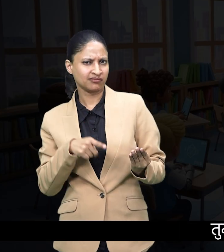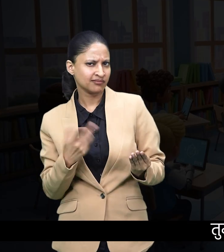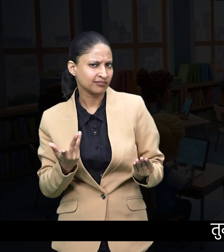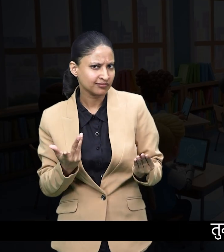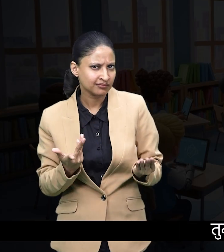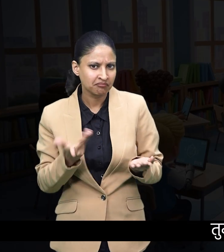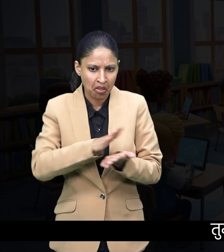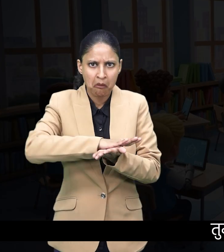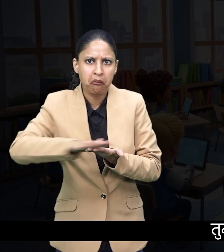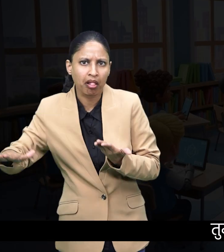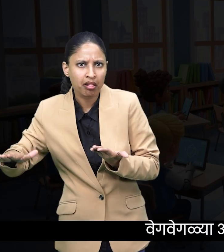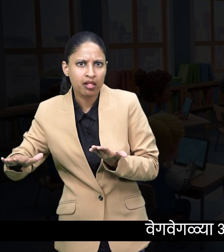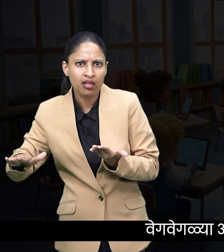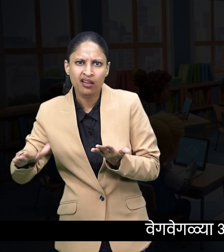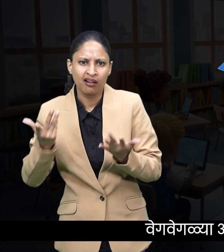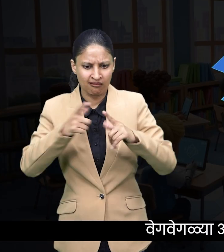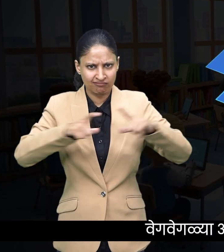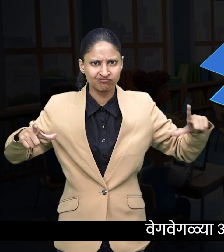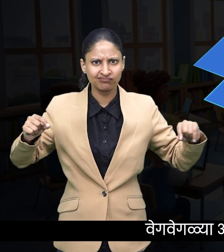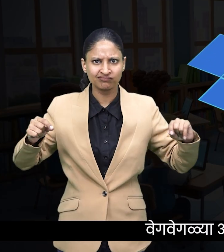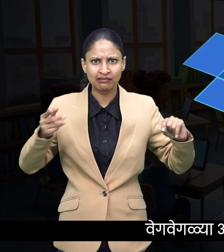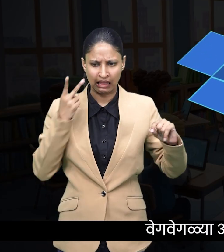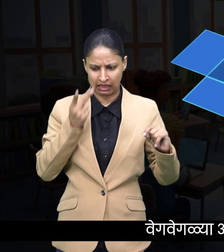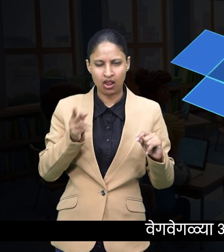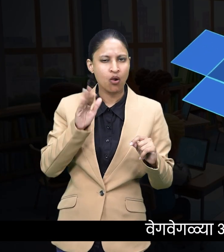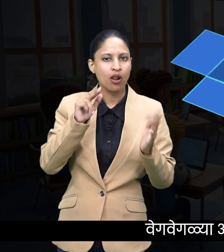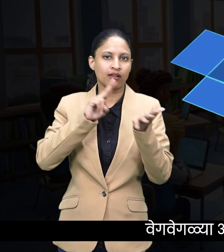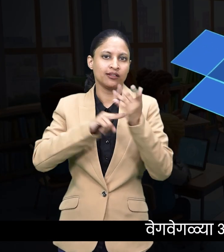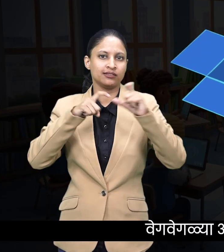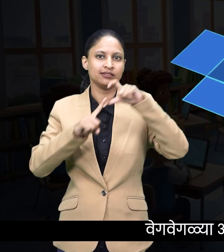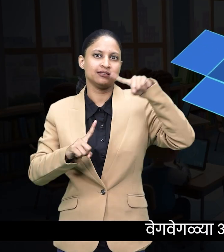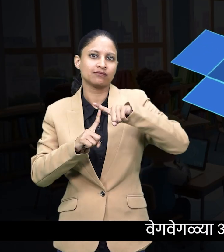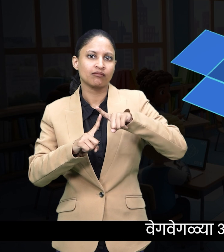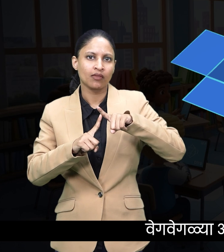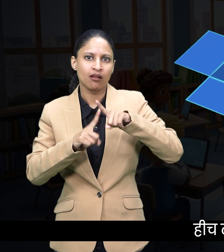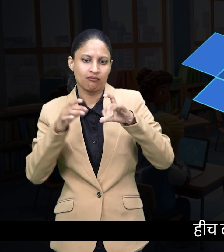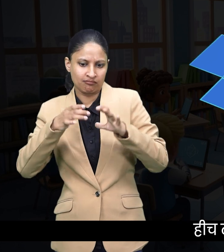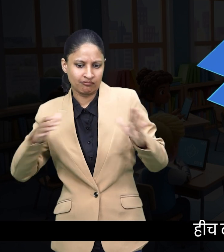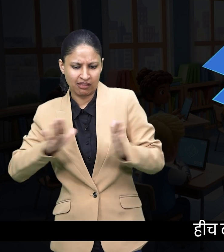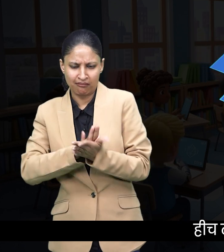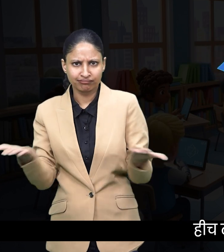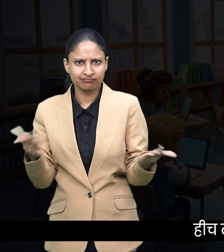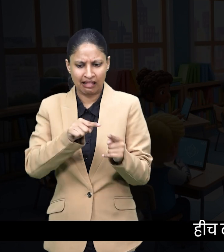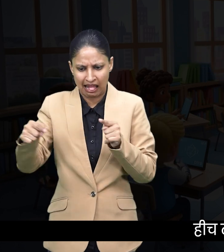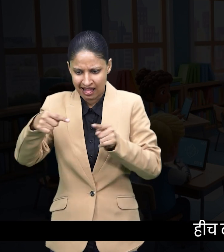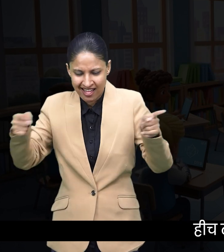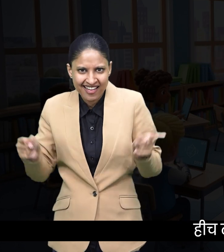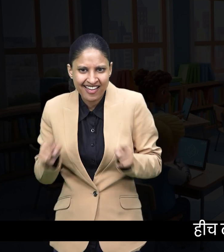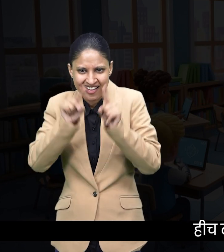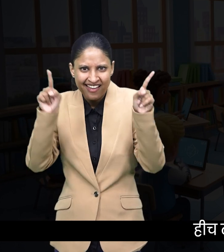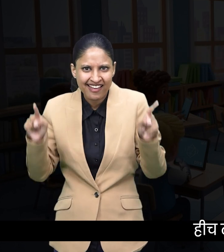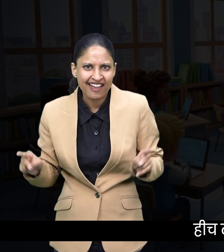तुम्हाला काय दिसते? वेगवेगळ्या आयतांसह एक सपाट पृष्ठभाग. हीच त्या पेटीची जाळी